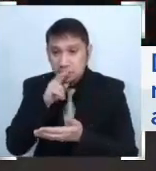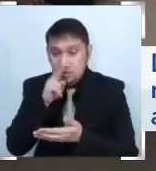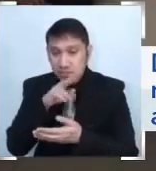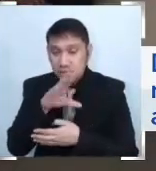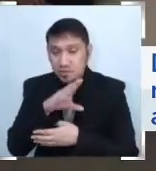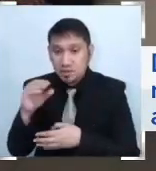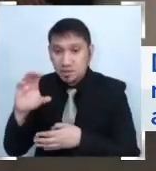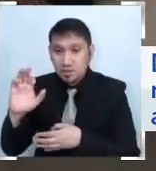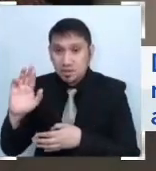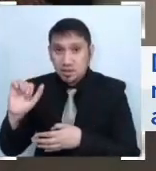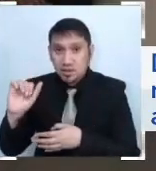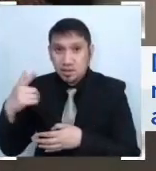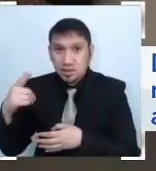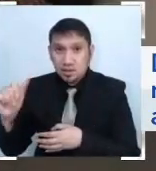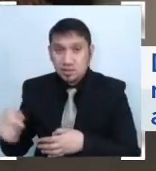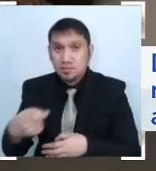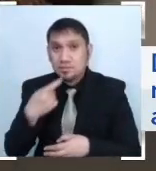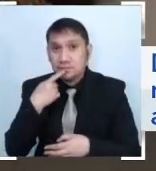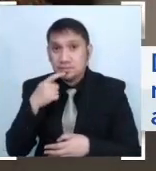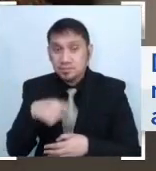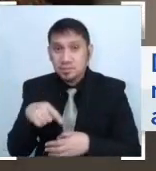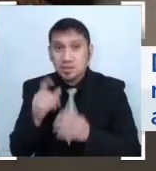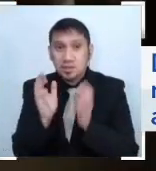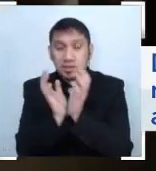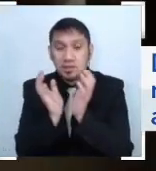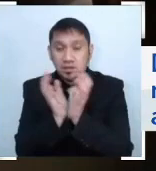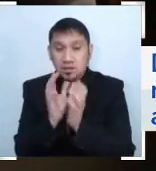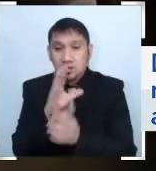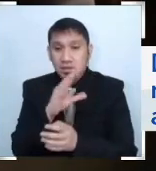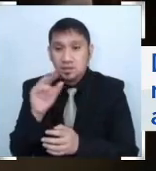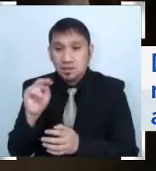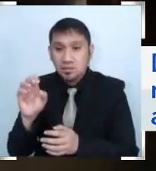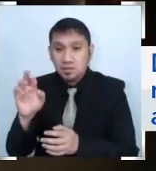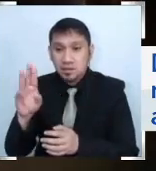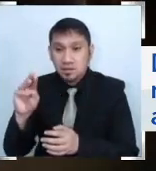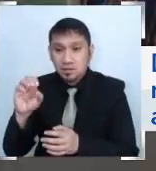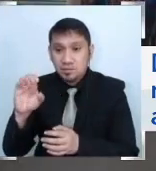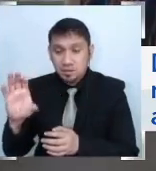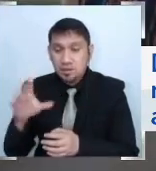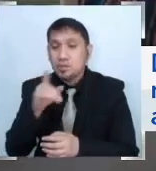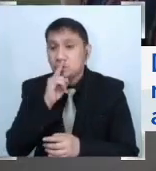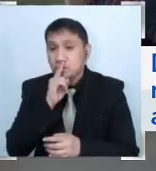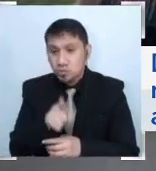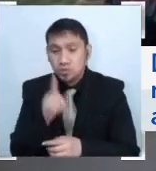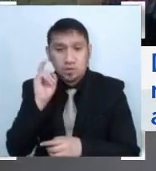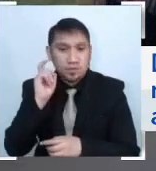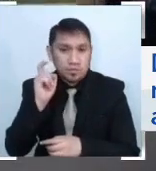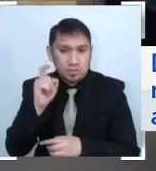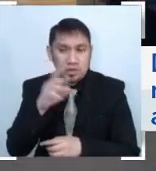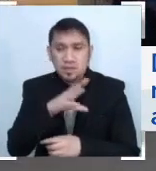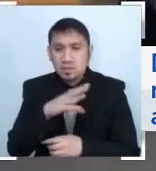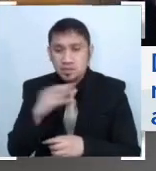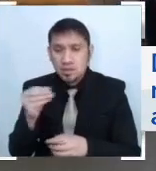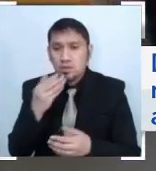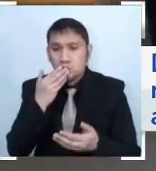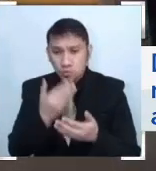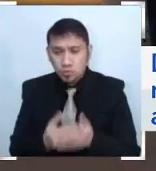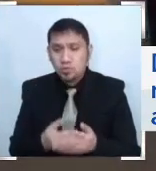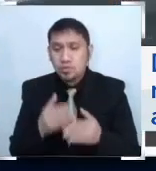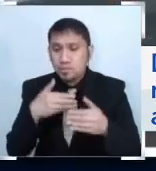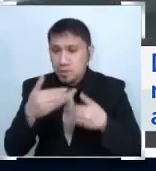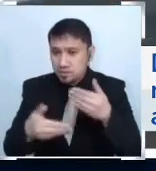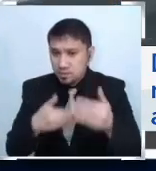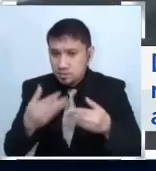Region. Inutusan ang DSWD at NDRRMC na tiyakin ang mabilis at stable na pagbibigay ng food at non-food